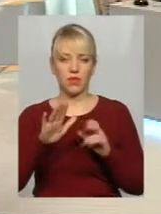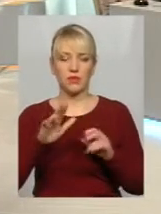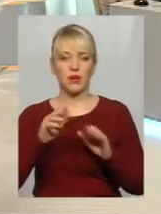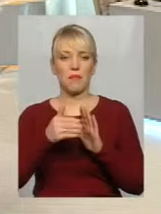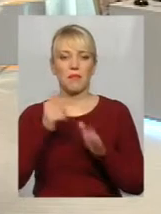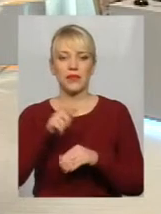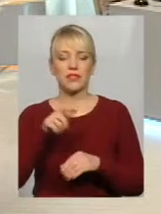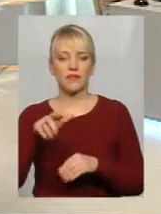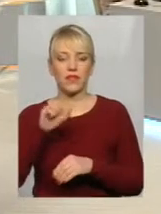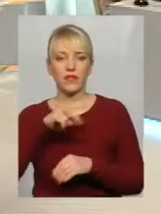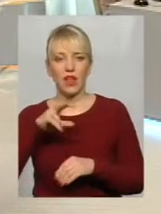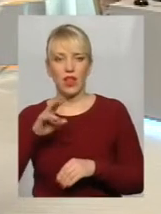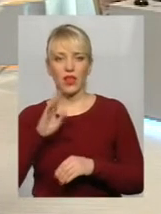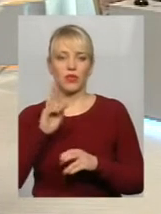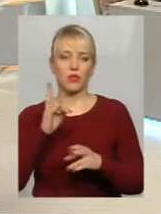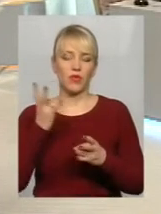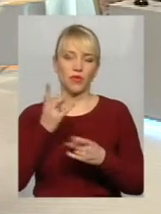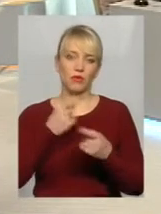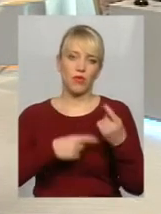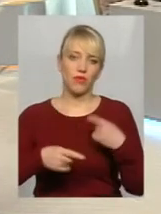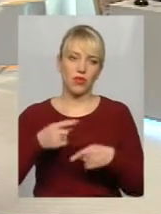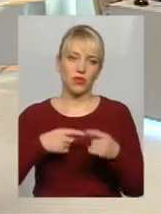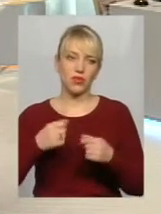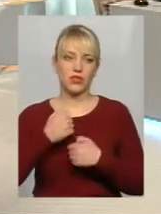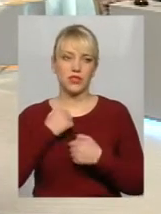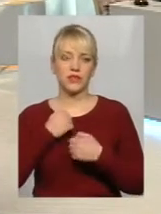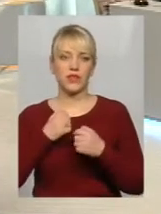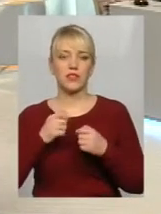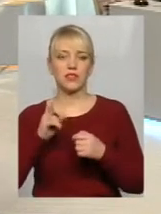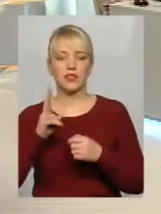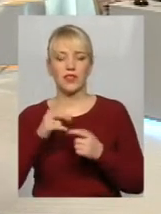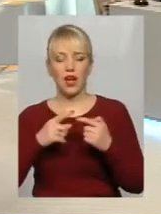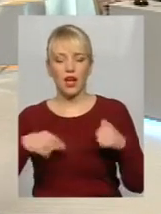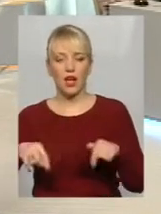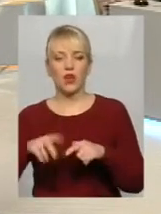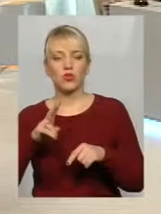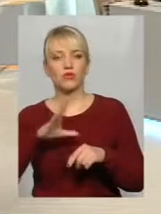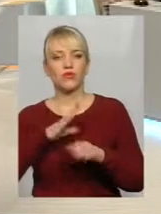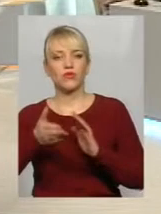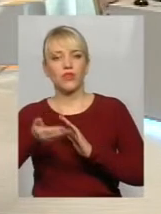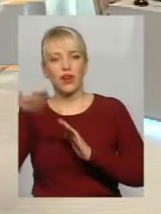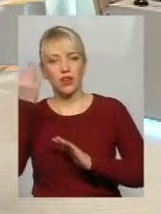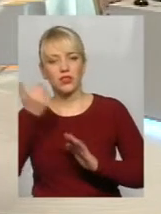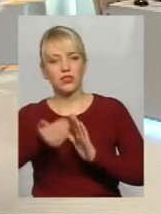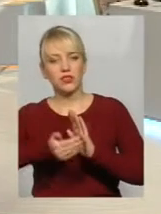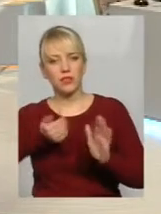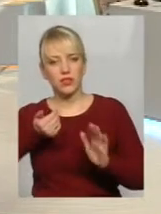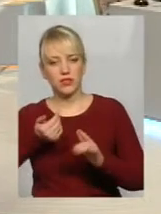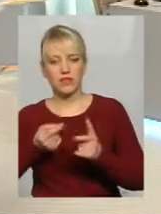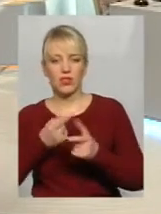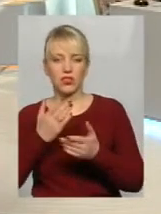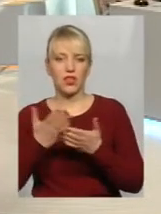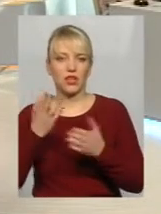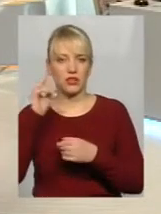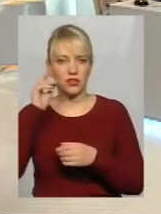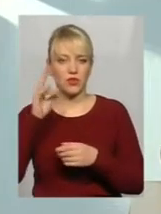Але хтось то має повернутися з війська, які були призвані раніше. Чи є в нас якась цифра, чи поки що про це рано говорити? Про